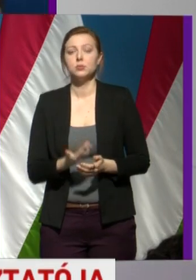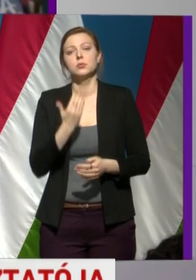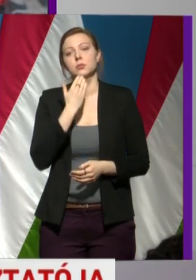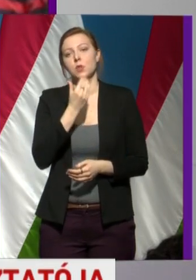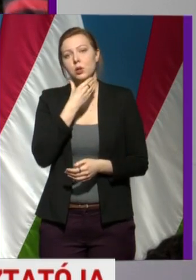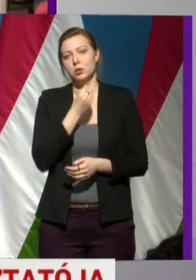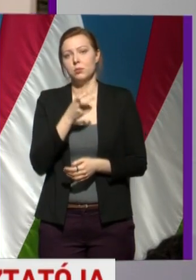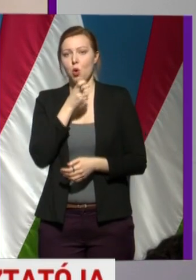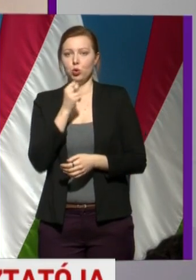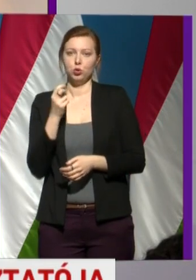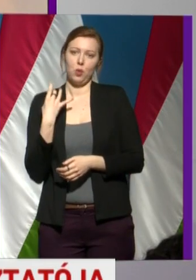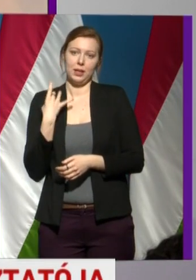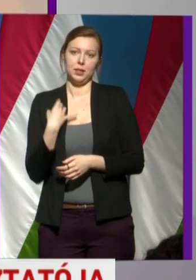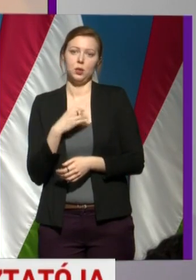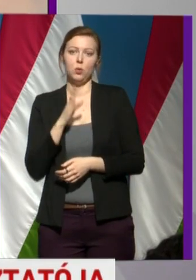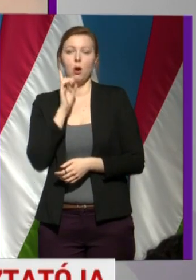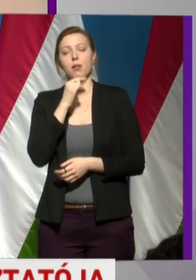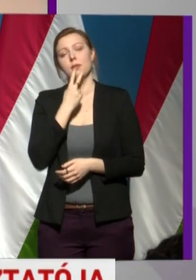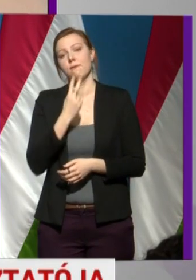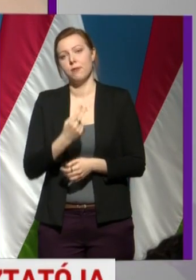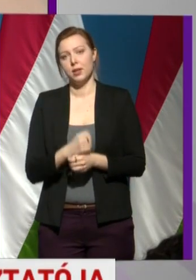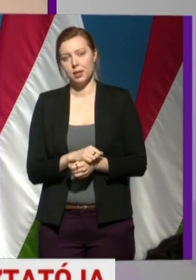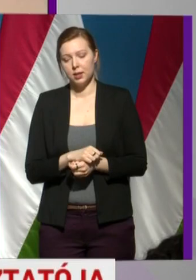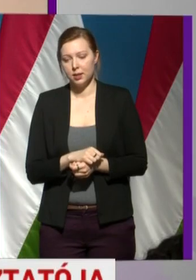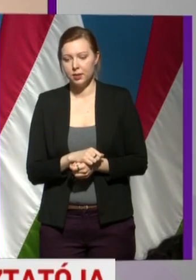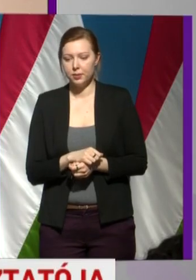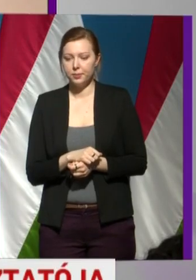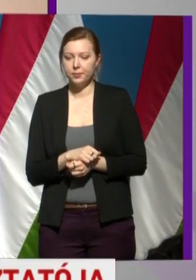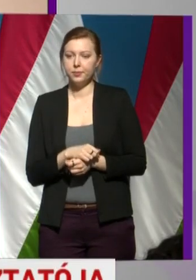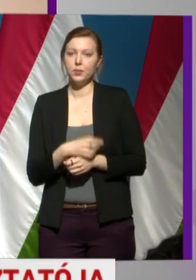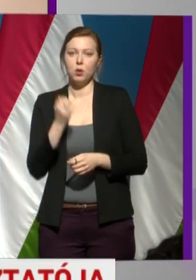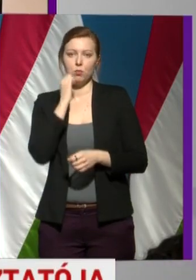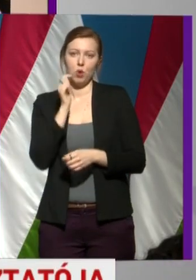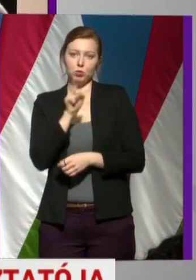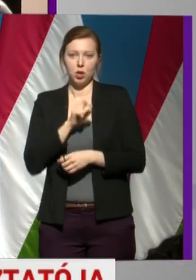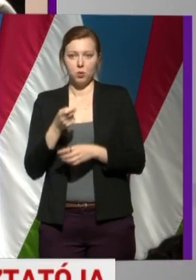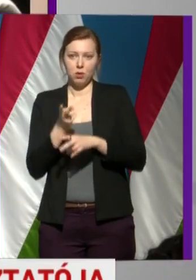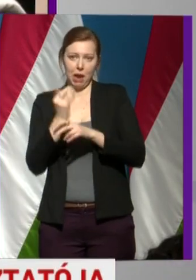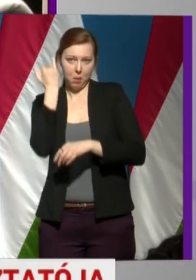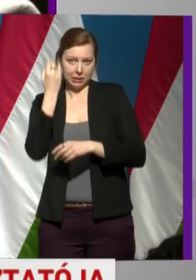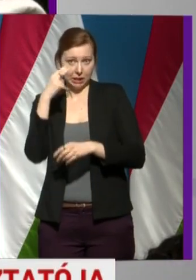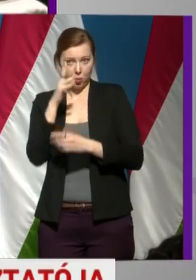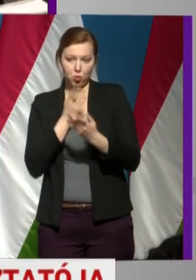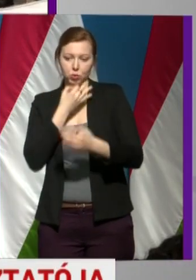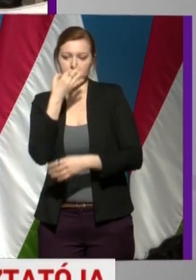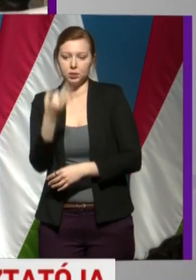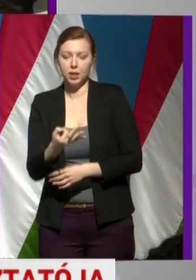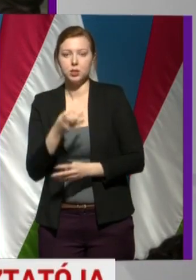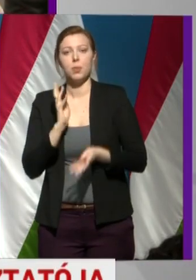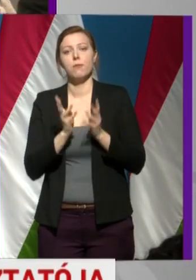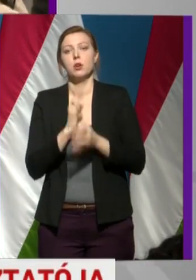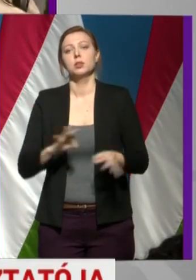Köszönöm szépen, Csuha Ildikó vagyok az ATV-től, és először Maruzsa Zoltán államtitkár úrhoz lenne egy kérdésem.